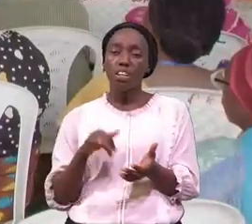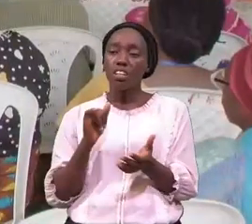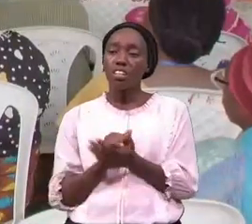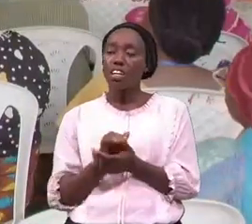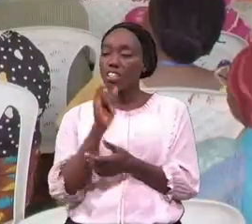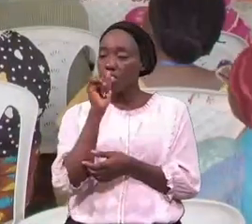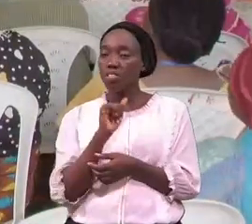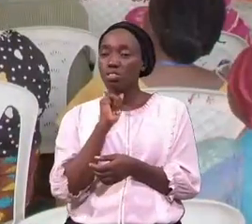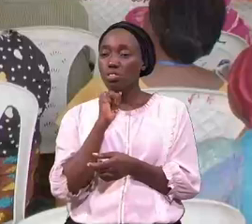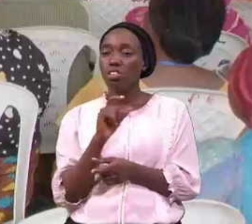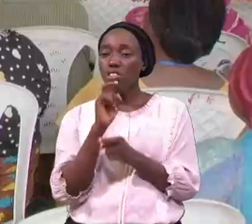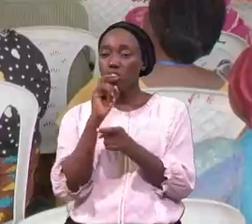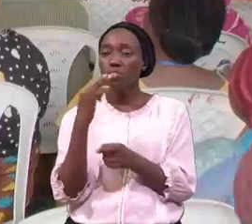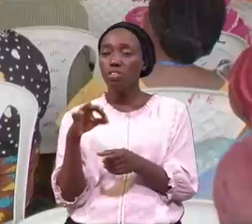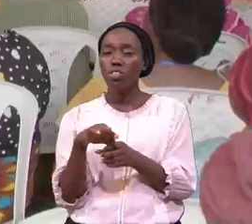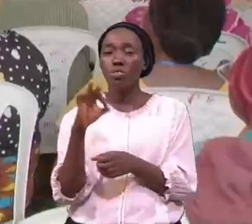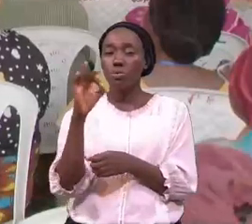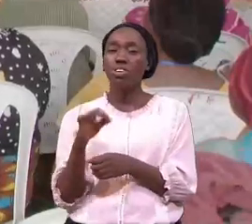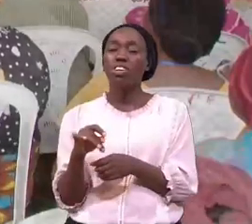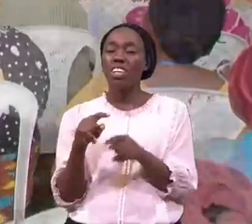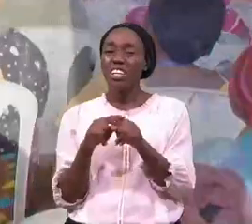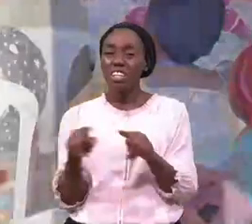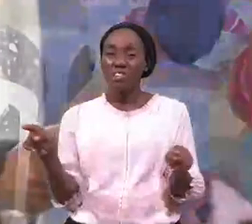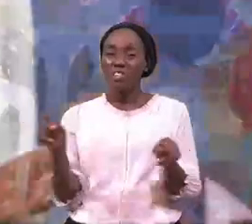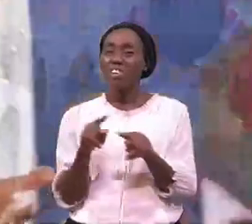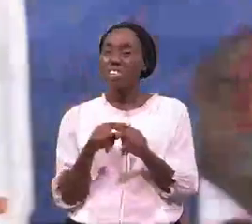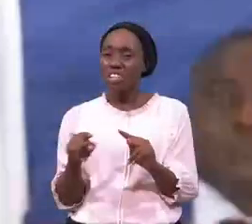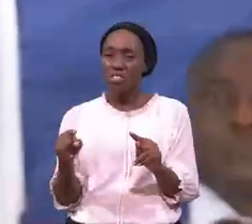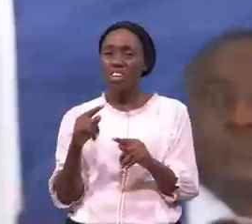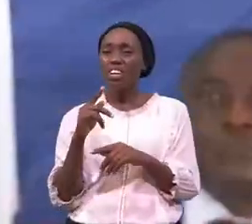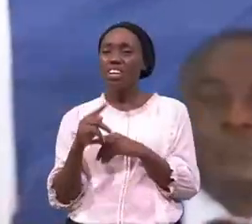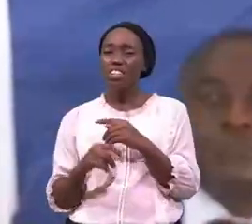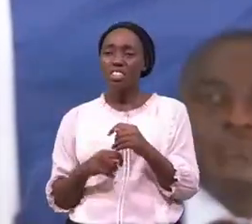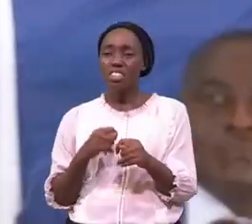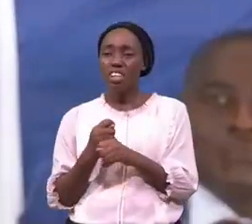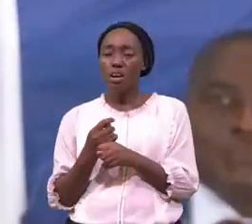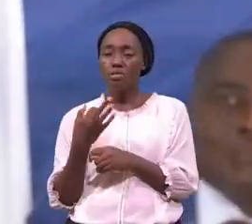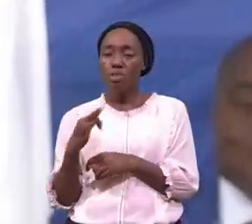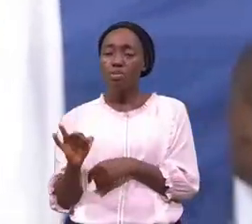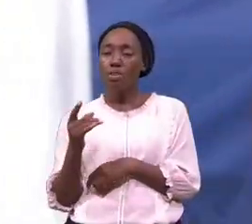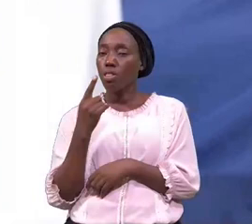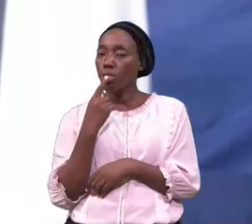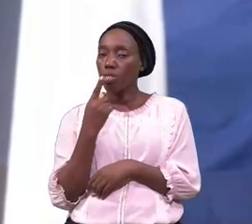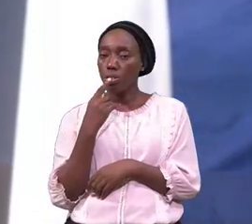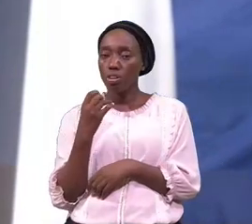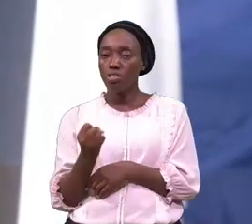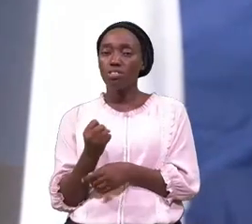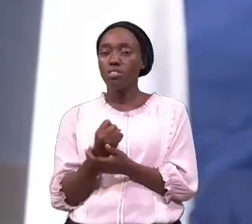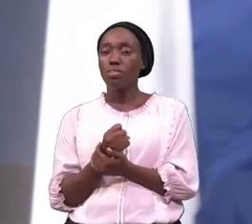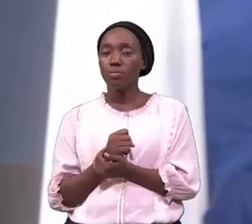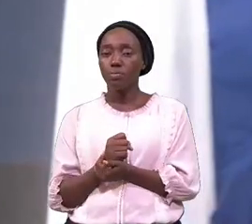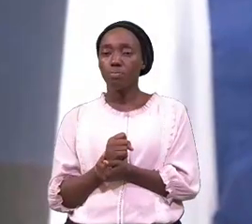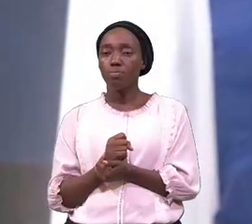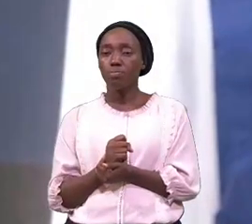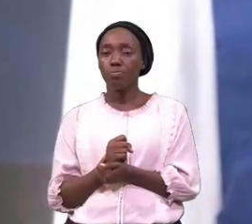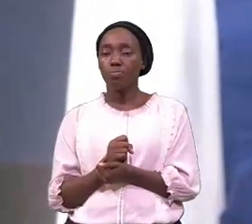et vous continuez à répéter, à répéter, à répéter, ça, ce n'est pas le don de l'Esprit. On parle ici de la diversité des